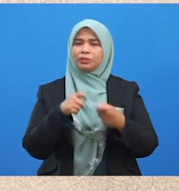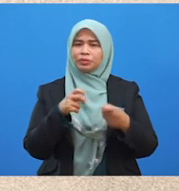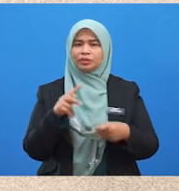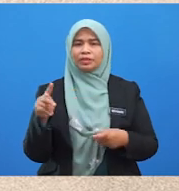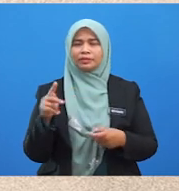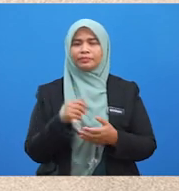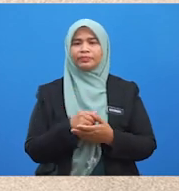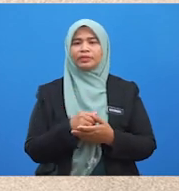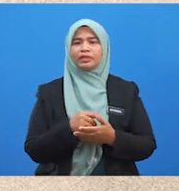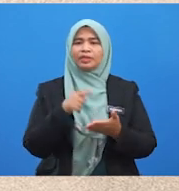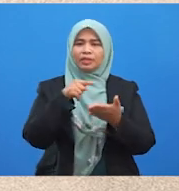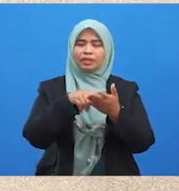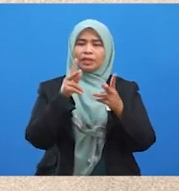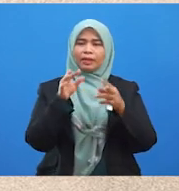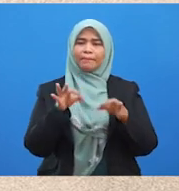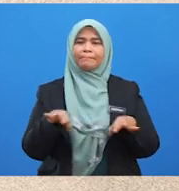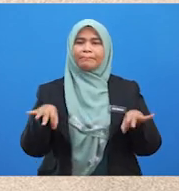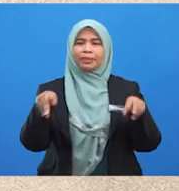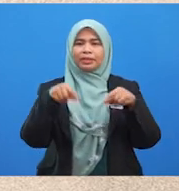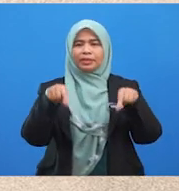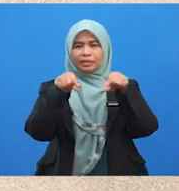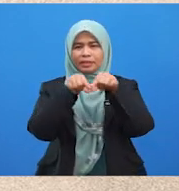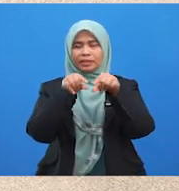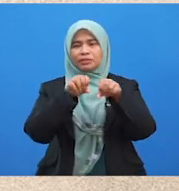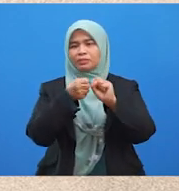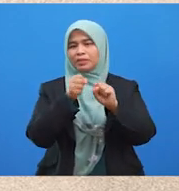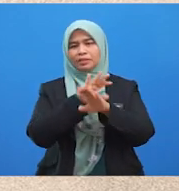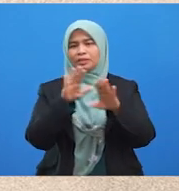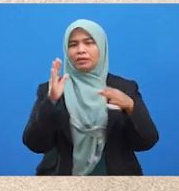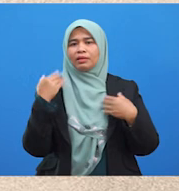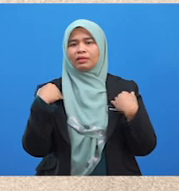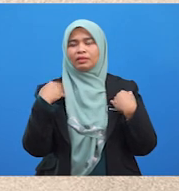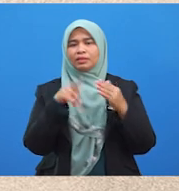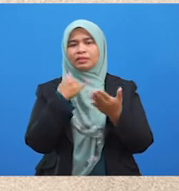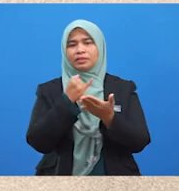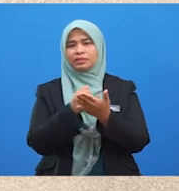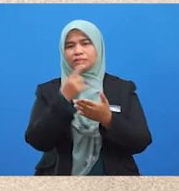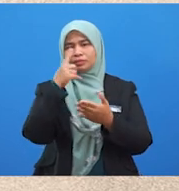Hal ini penting supaya tidak ada kezaliman untuk orang yang dibicarakan.